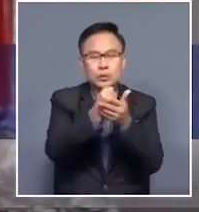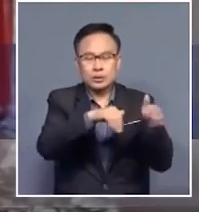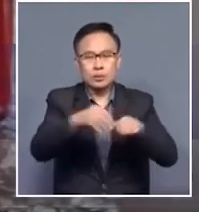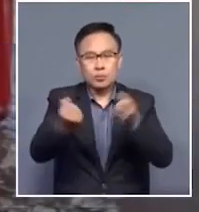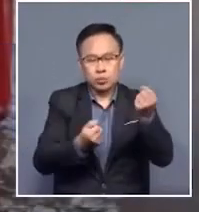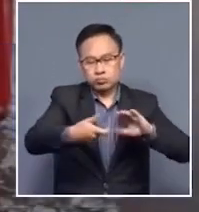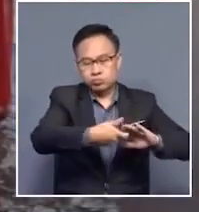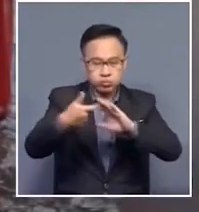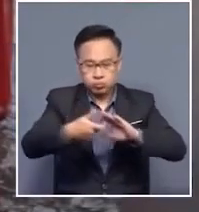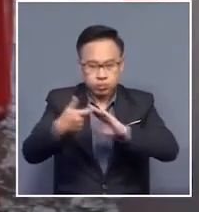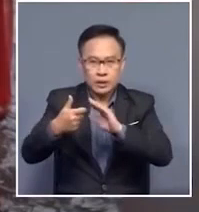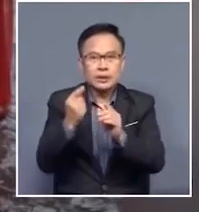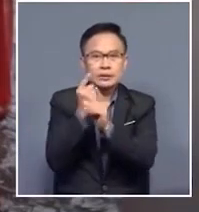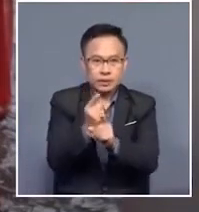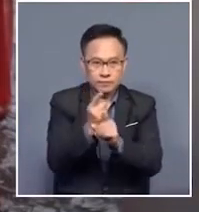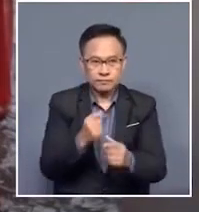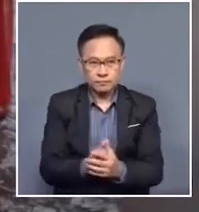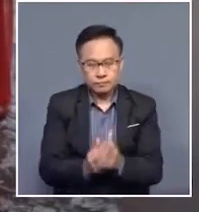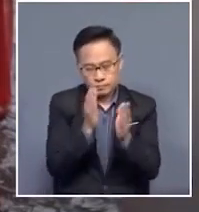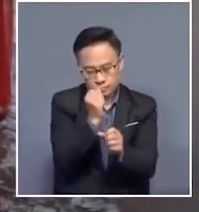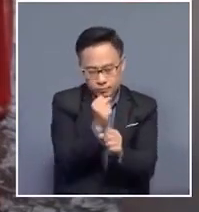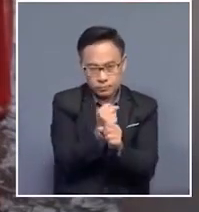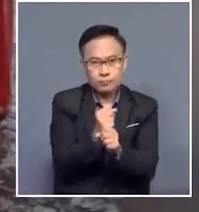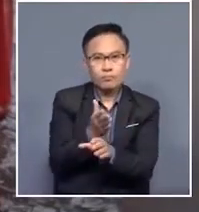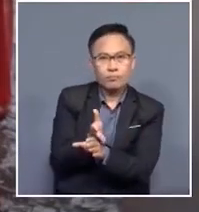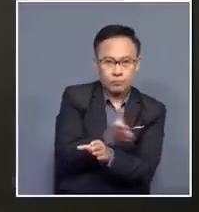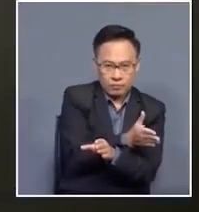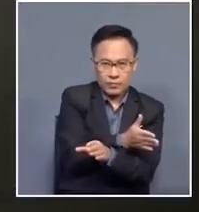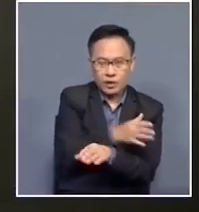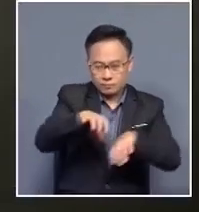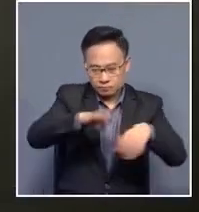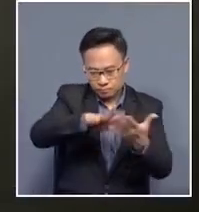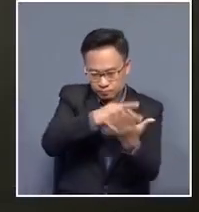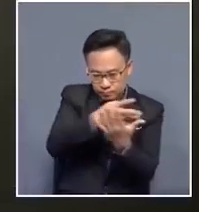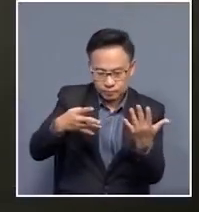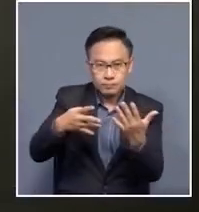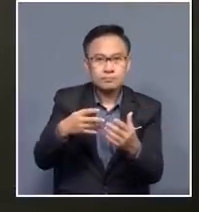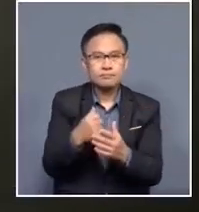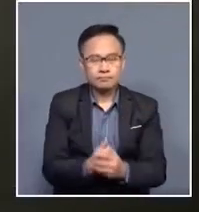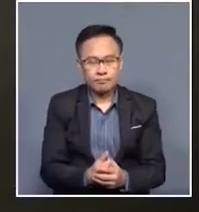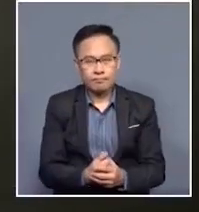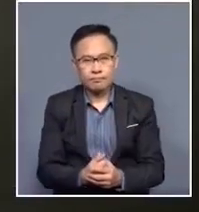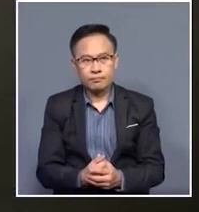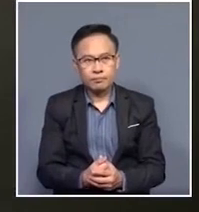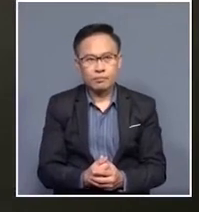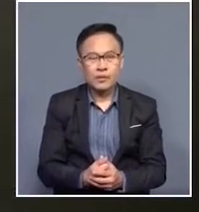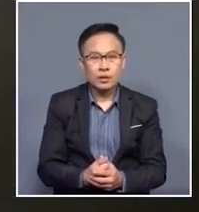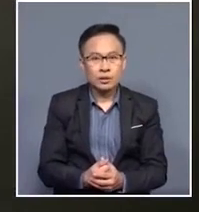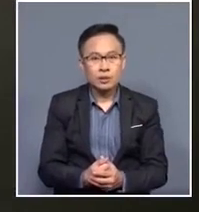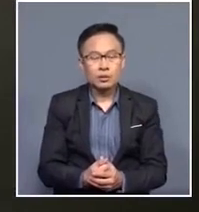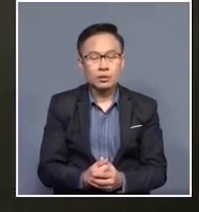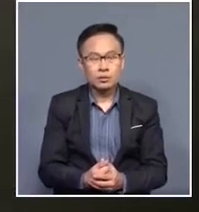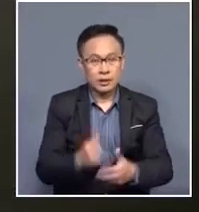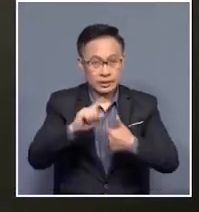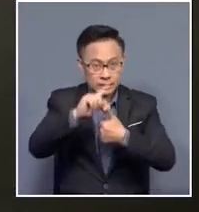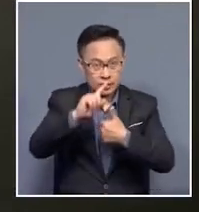จะเข้าไปพื้นที่ก่อนตรงเนี้ยพอเราได้ข้อมูลก็จะมีวางแผนแล้วก็เตรียมความพร้อมหลังจากนั้นเนี่ยเมื่อ